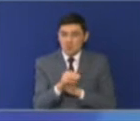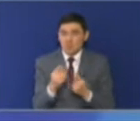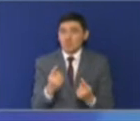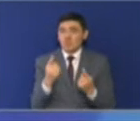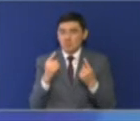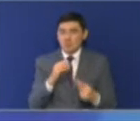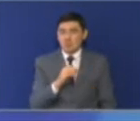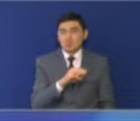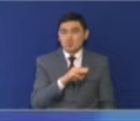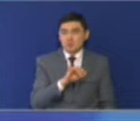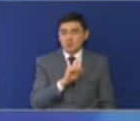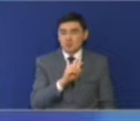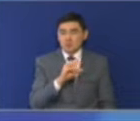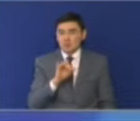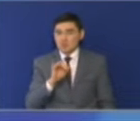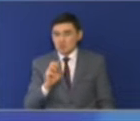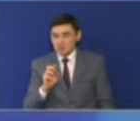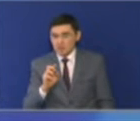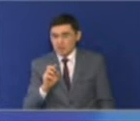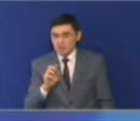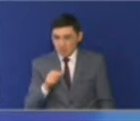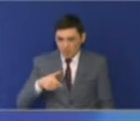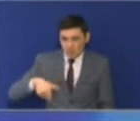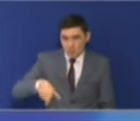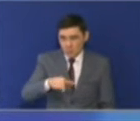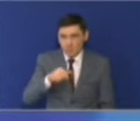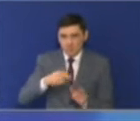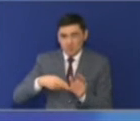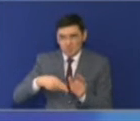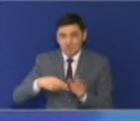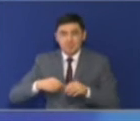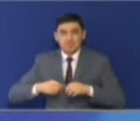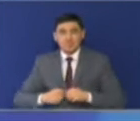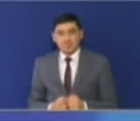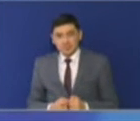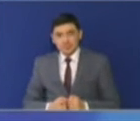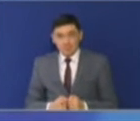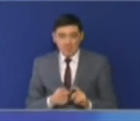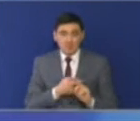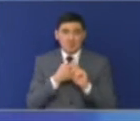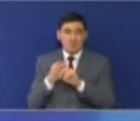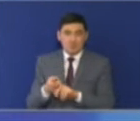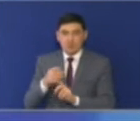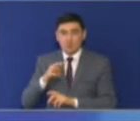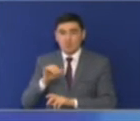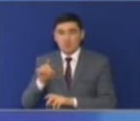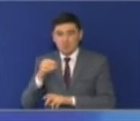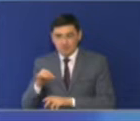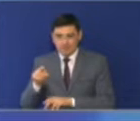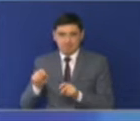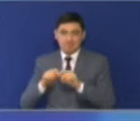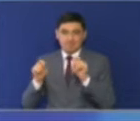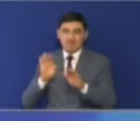Туркестана-Сибирской железнодорожной магистрали. В связи с этим в областном краеведческом музее открылась выставка «Турксиб. Связующие нити